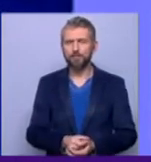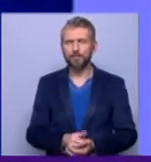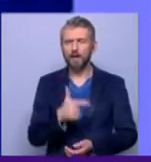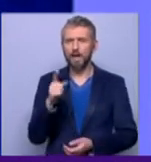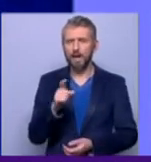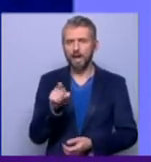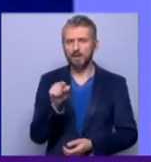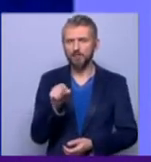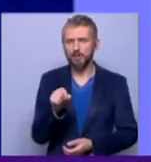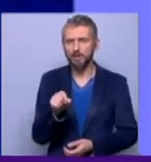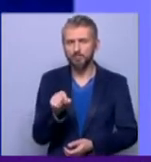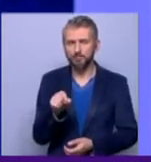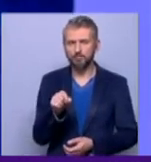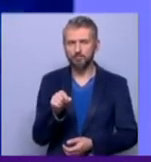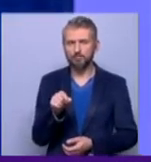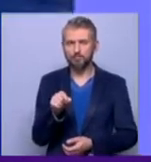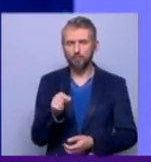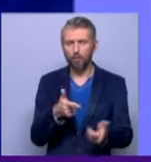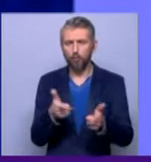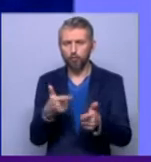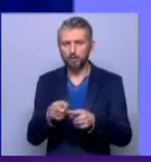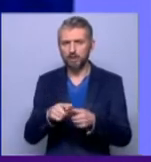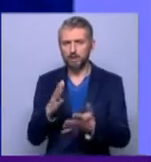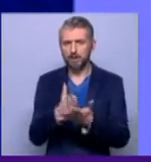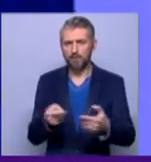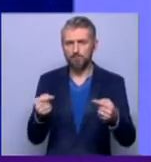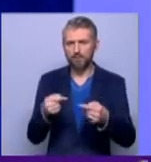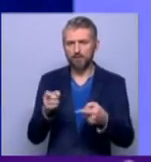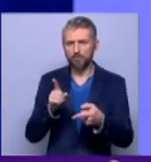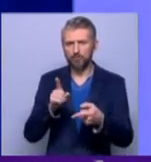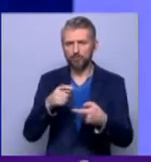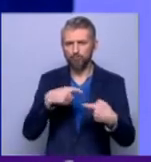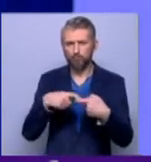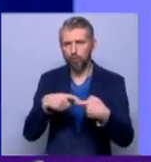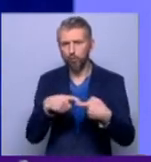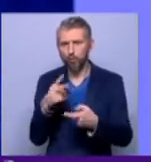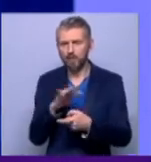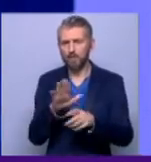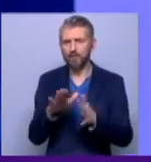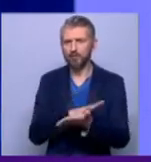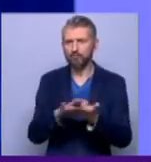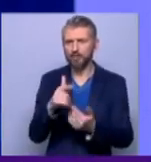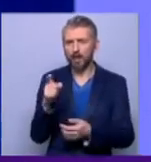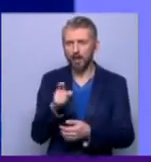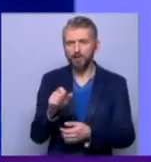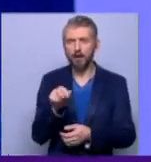Газ, він готується, і це є певні там сполуки, це не тільки чистий газ,